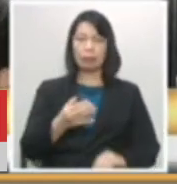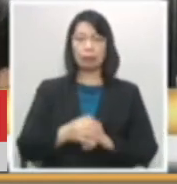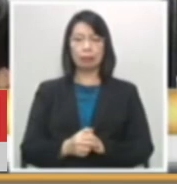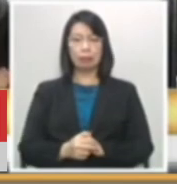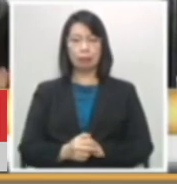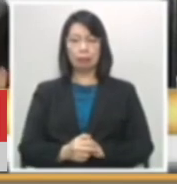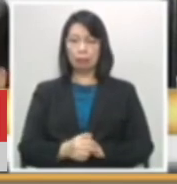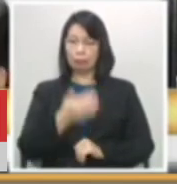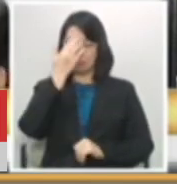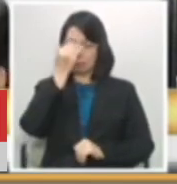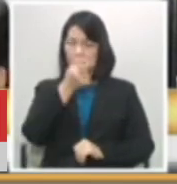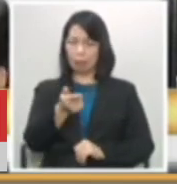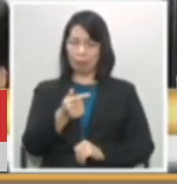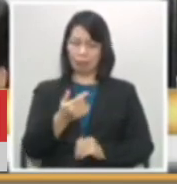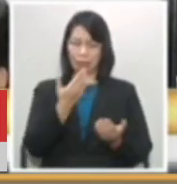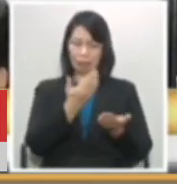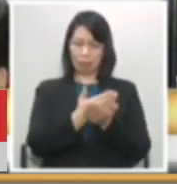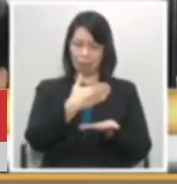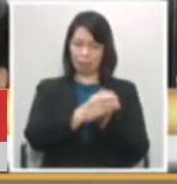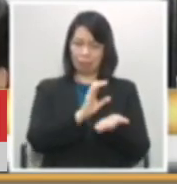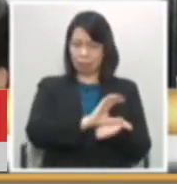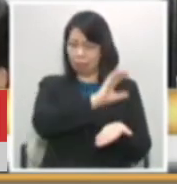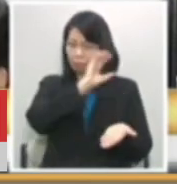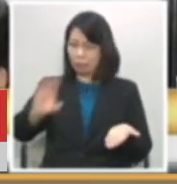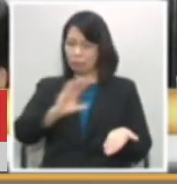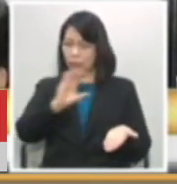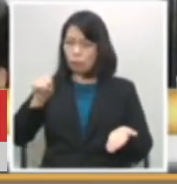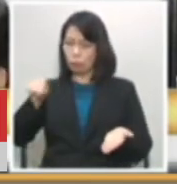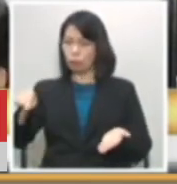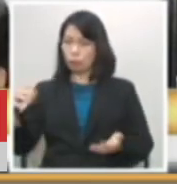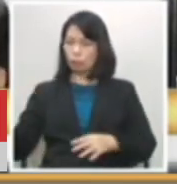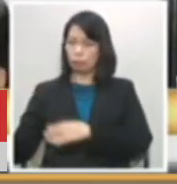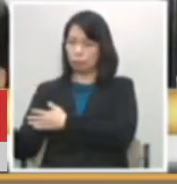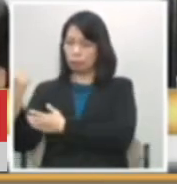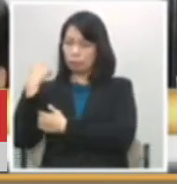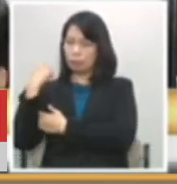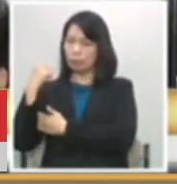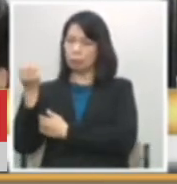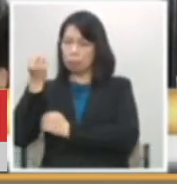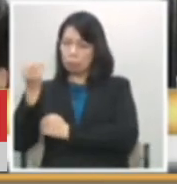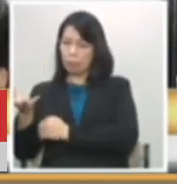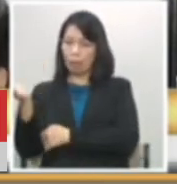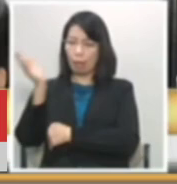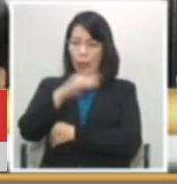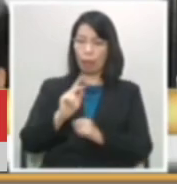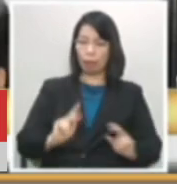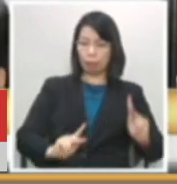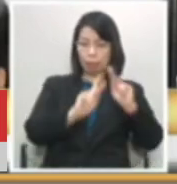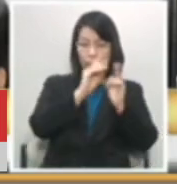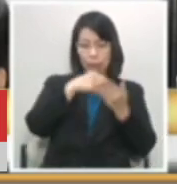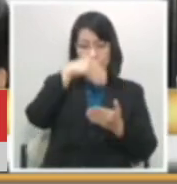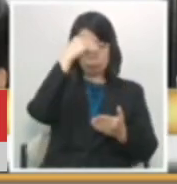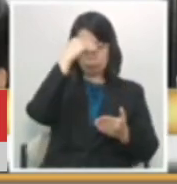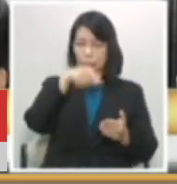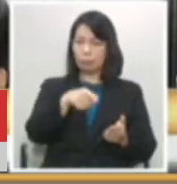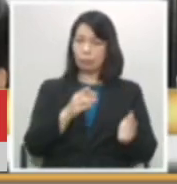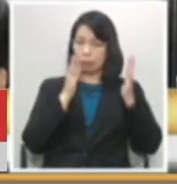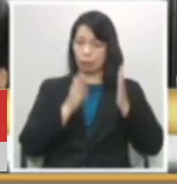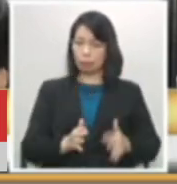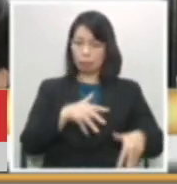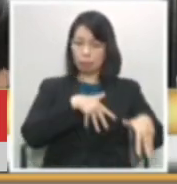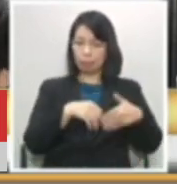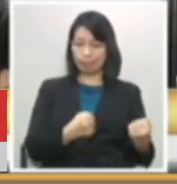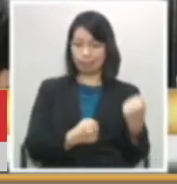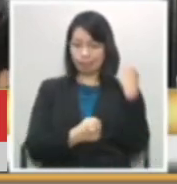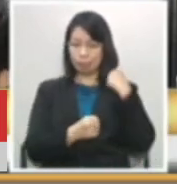ตั้งใจเพิ่มงบประมาณด้านความมั่นคงมากกว่าคุณภาพด้านการศึกษาและการเพิ่มศักยภาพของทรัพยากรม